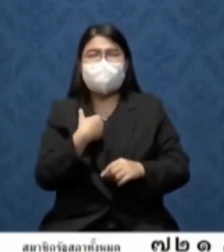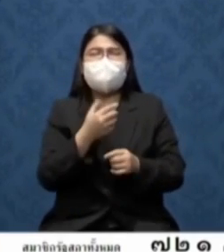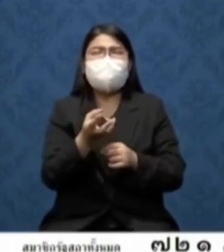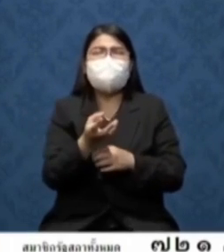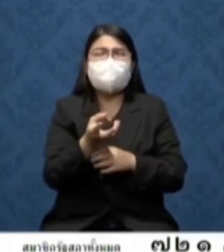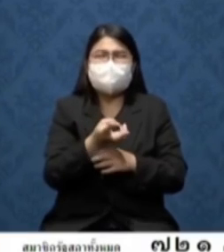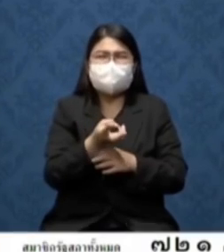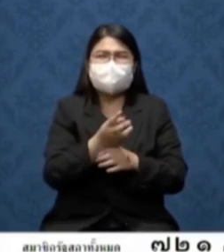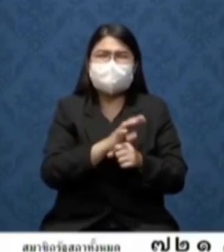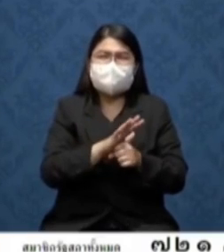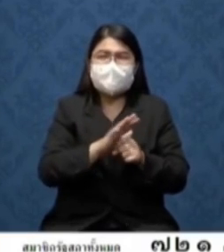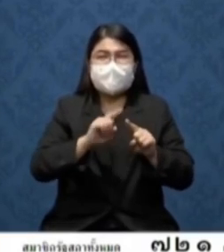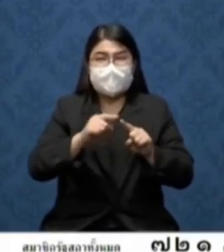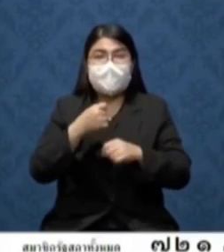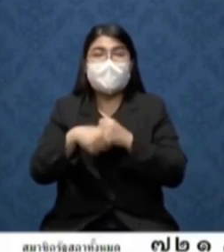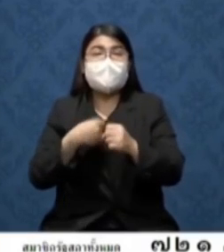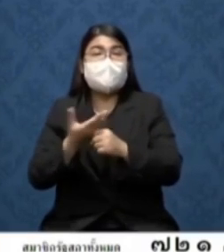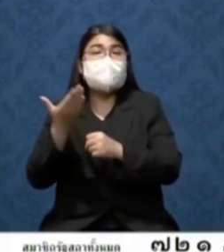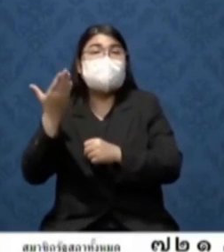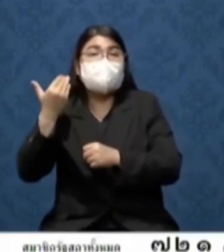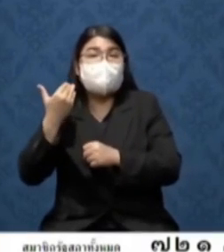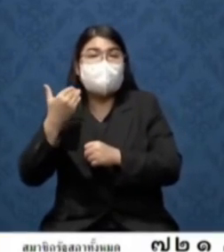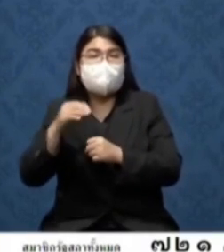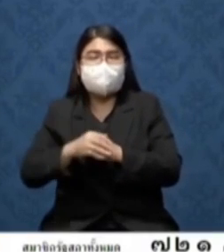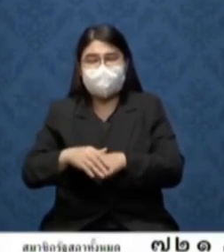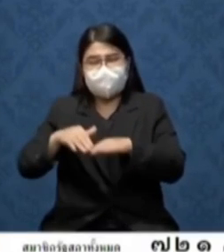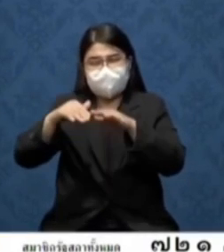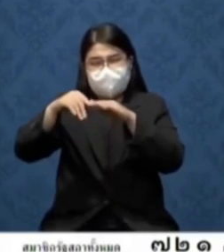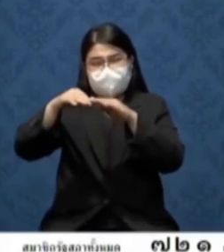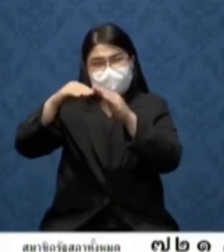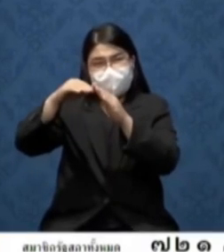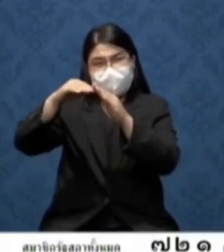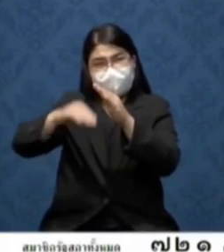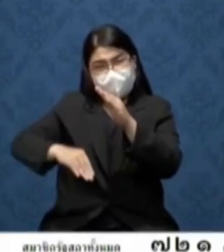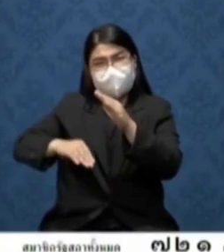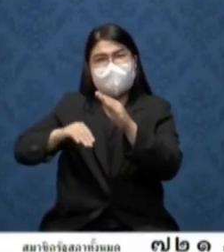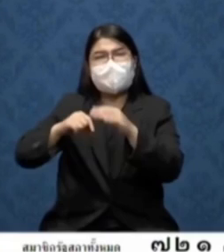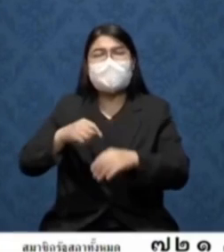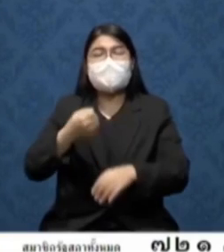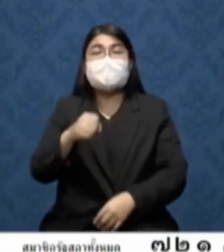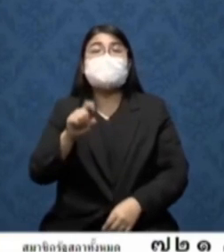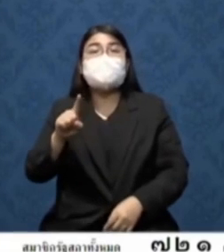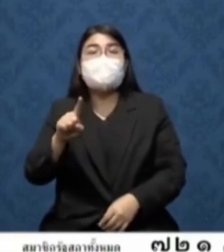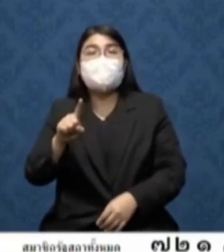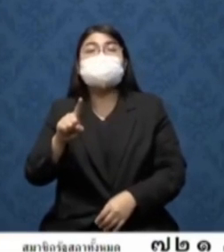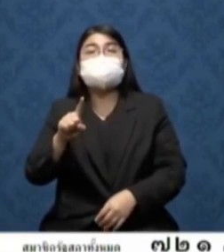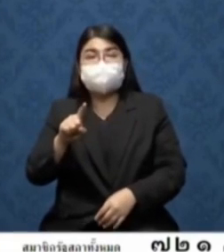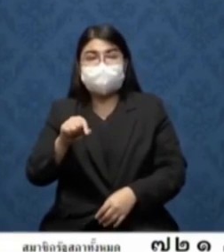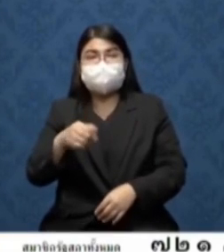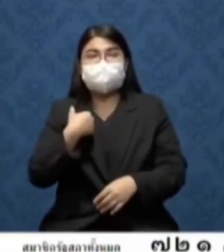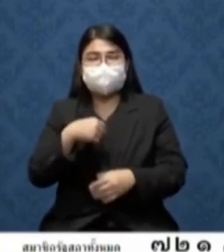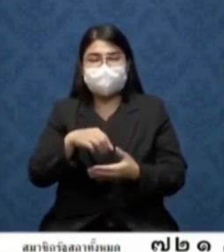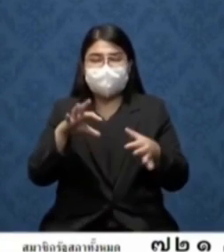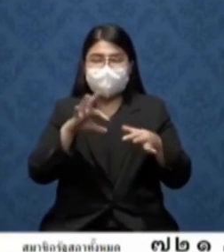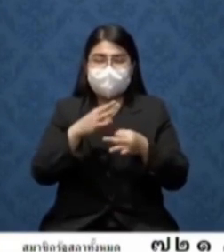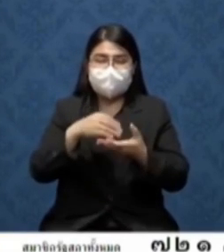านะครับลดลงอีก11อันดับประสิทธิภาพของรัฐส่งผลถึงอัตราการเรียนต่อการเข้